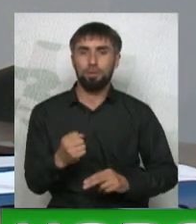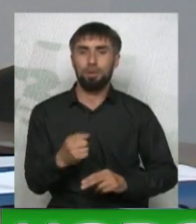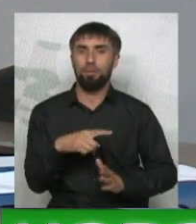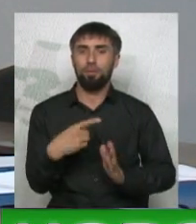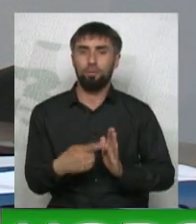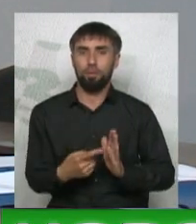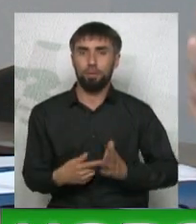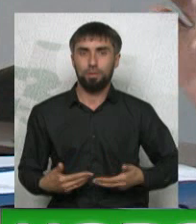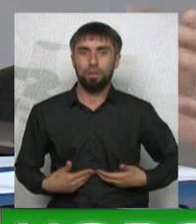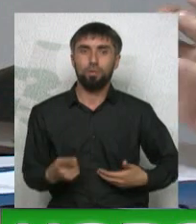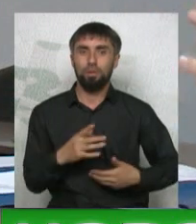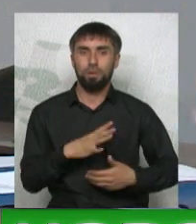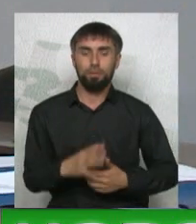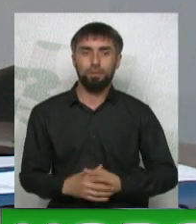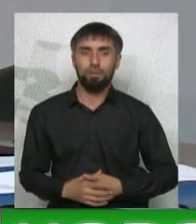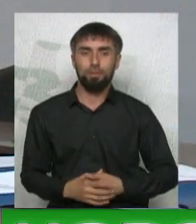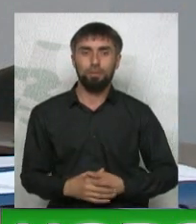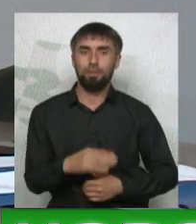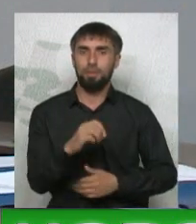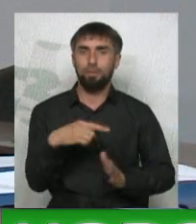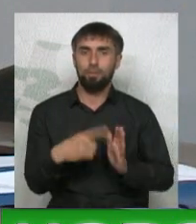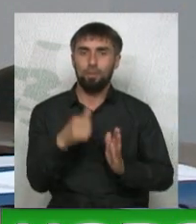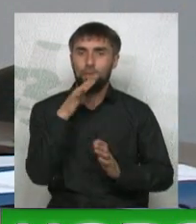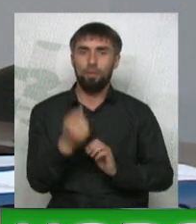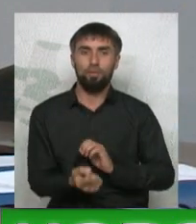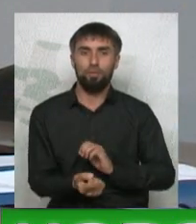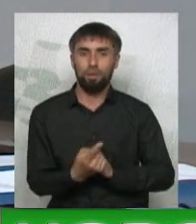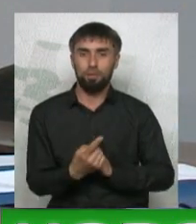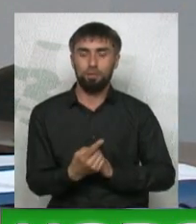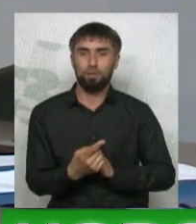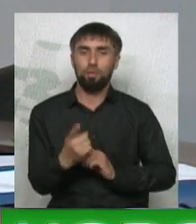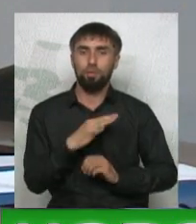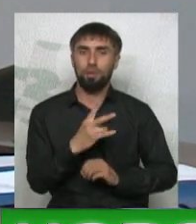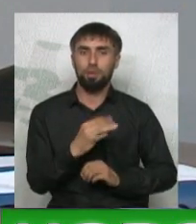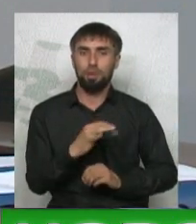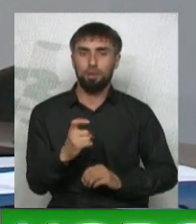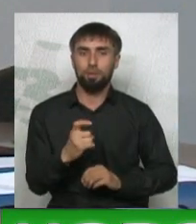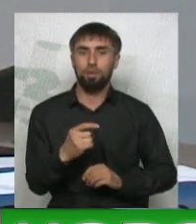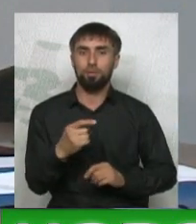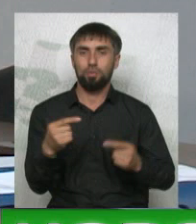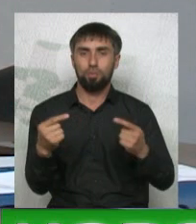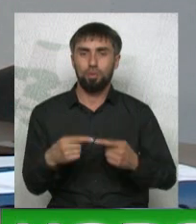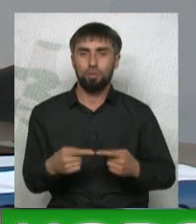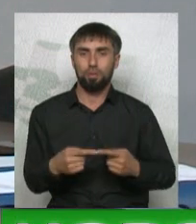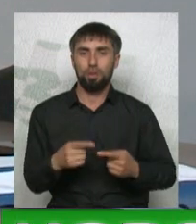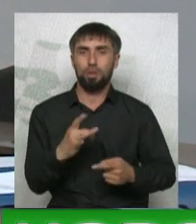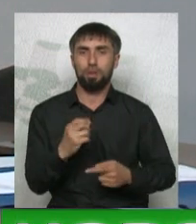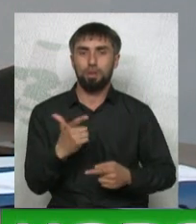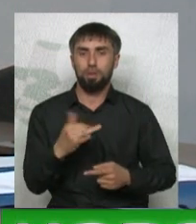вопросы жителей, чтобы вот те вопросы, которые возникают со стороны жителей, чтобы на них четко